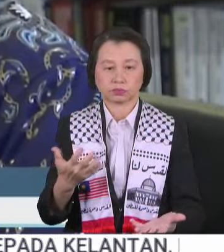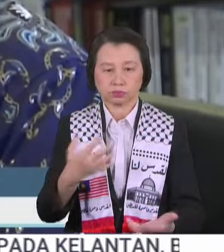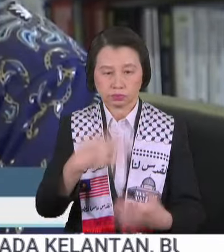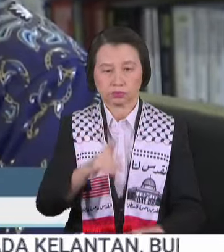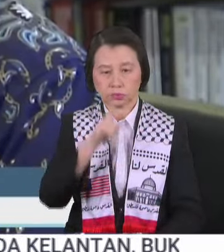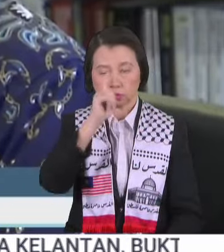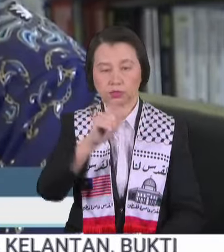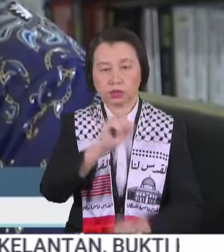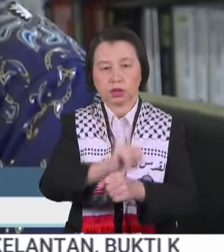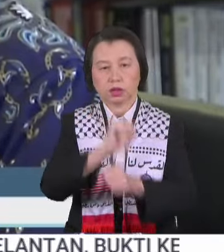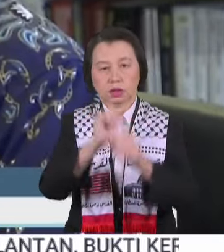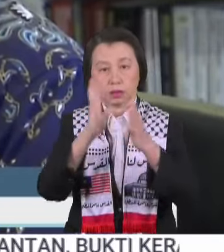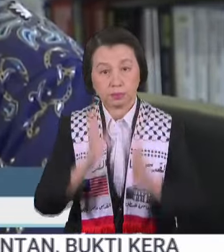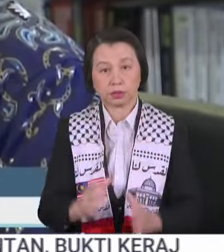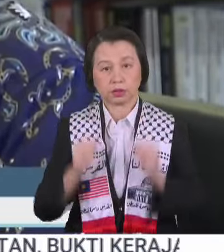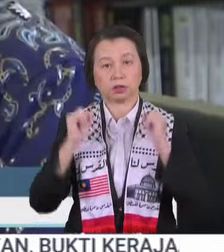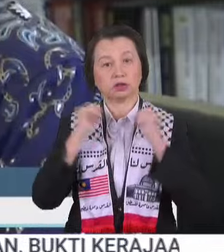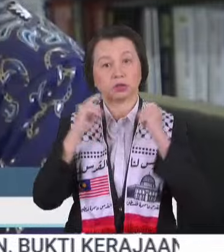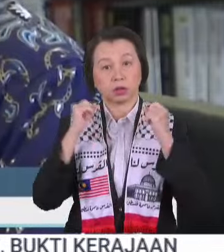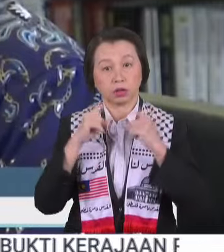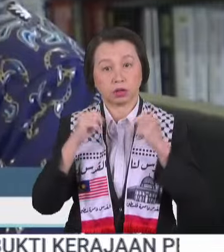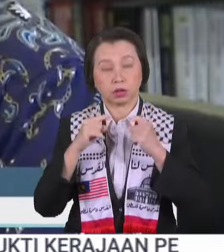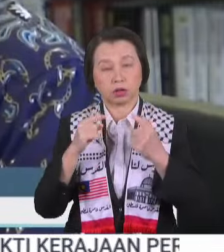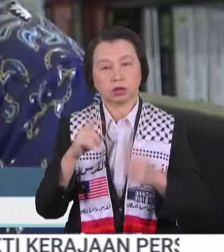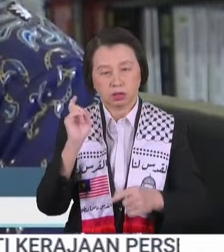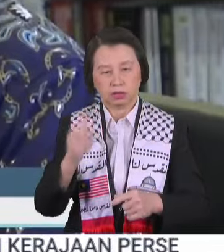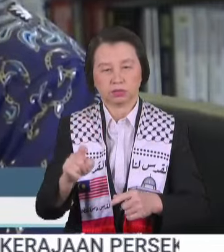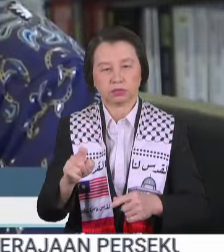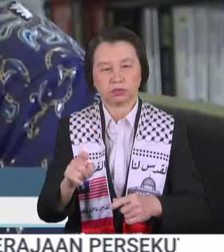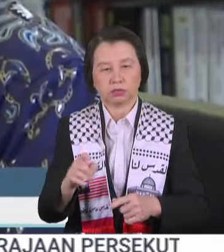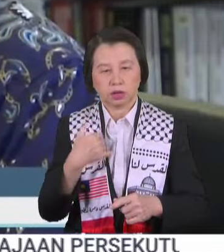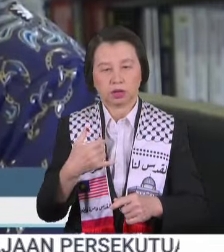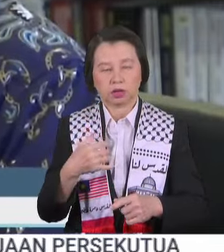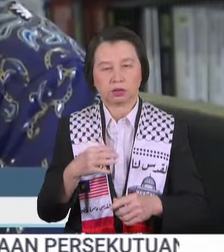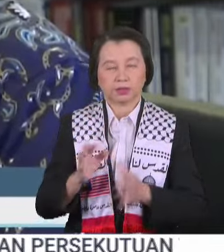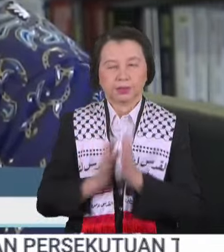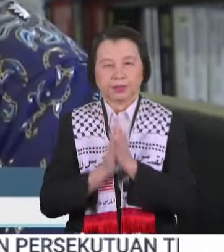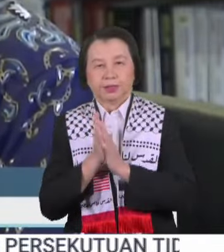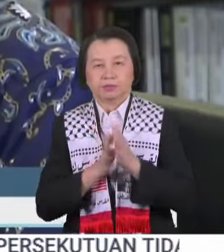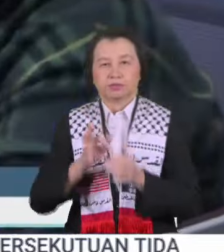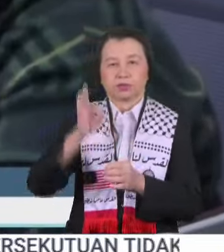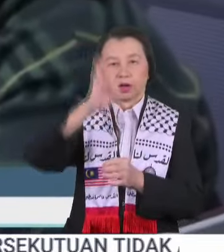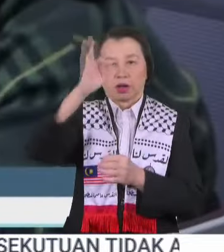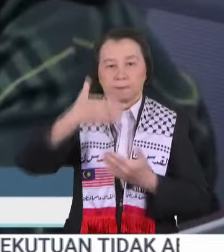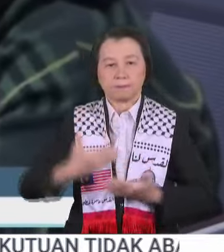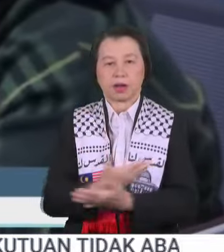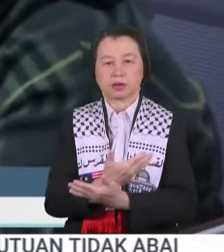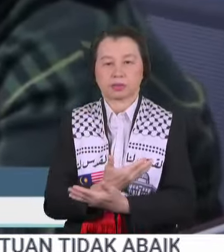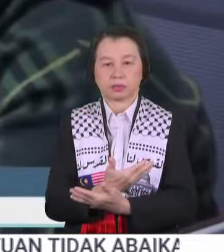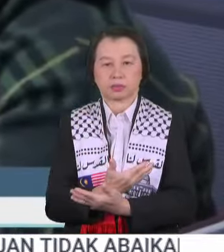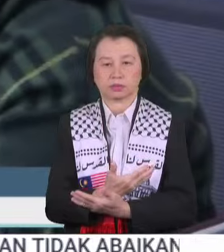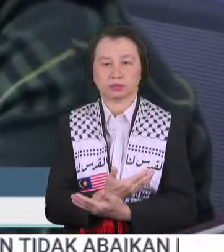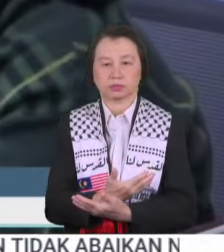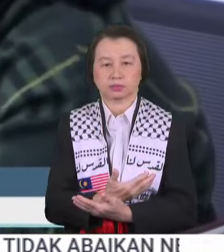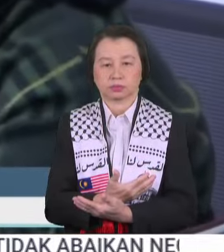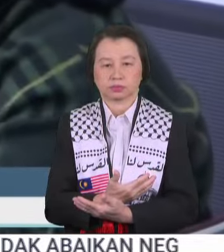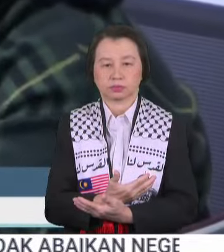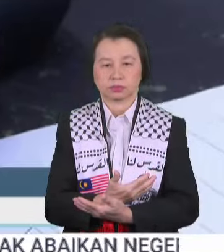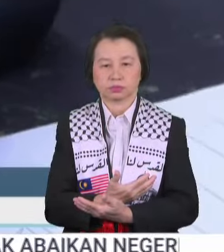tentu pekerja-pekerja swasta pun memberi semangat yang baru untuk